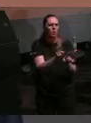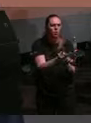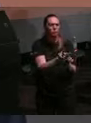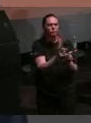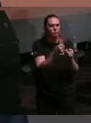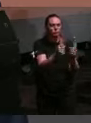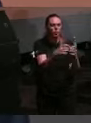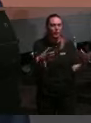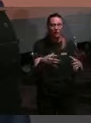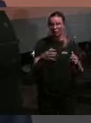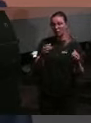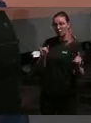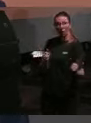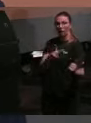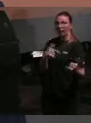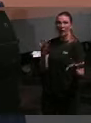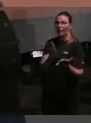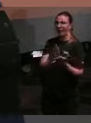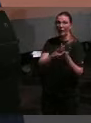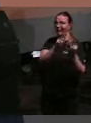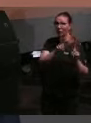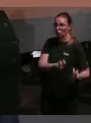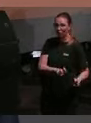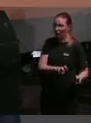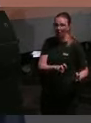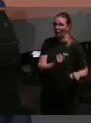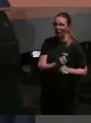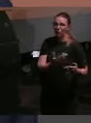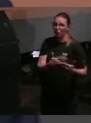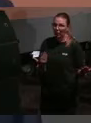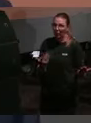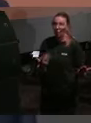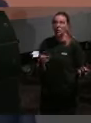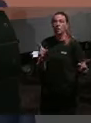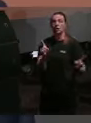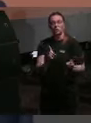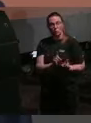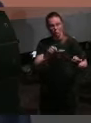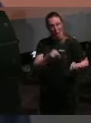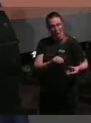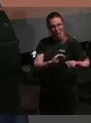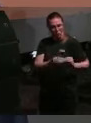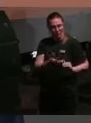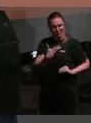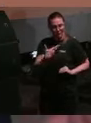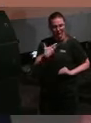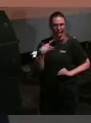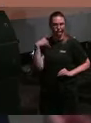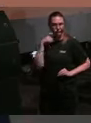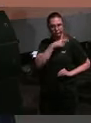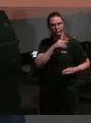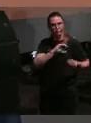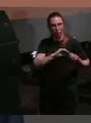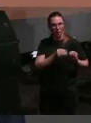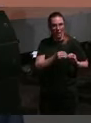Ja, men vi ikke ferdige forskere, for å si det sånn, på de her problemstillingene. Det veldig komplekse